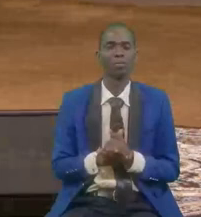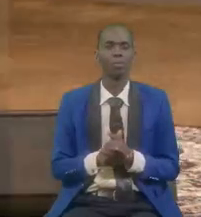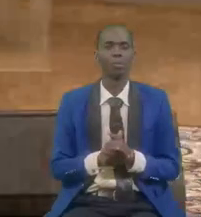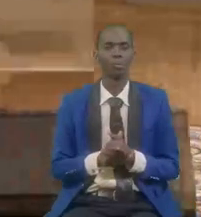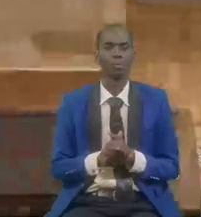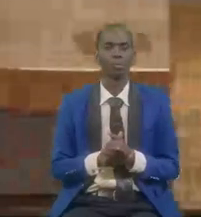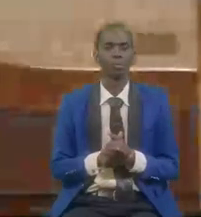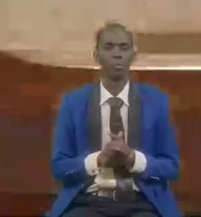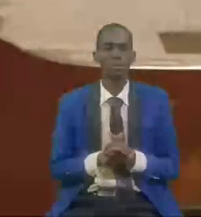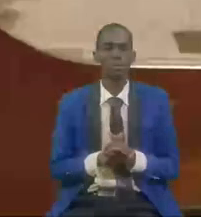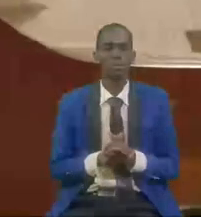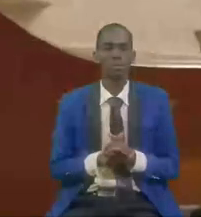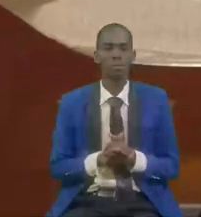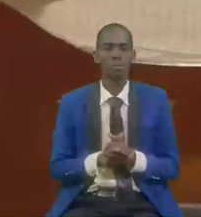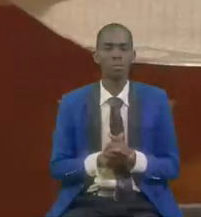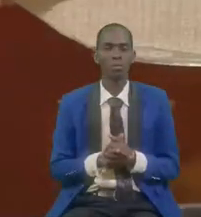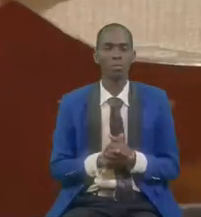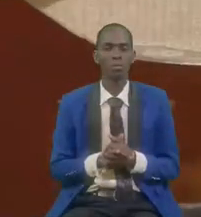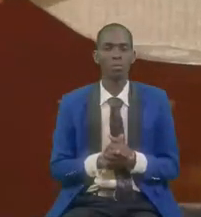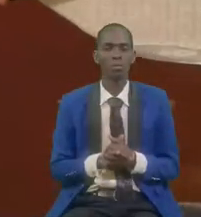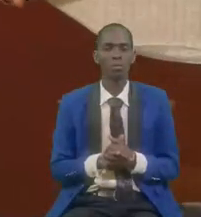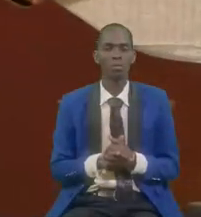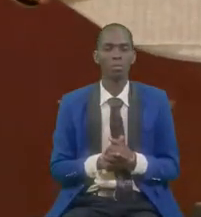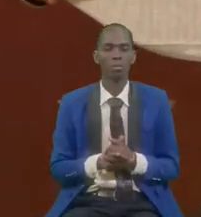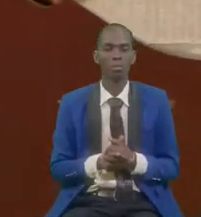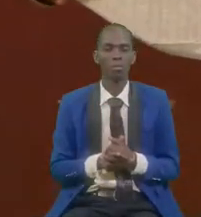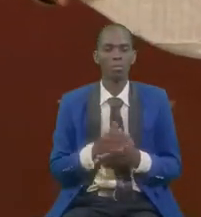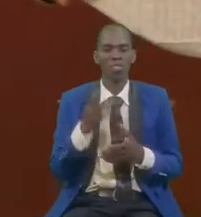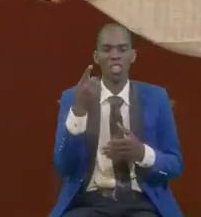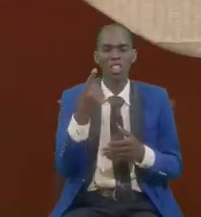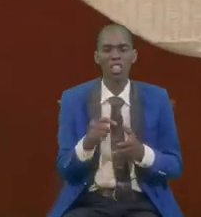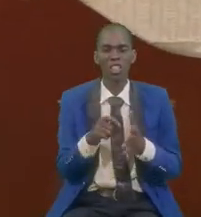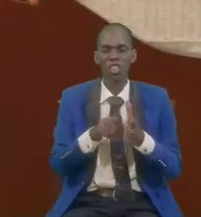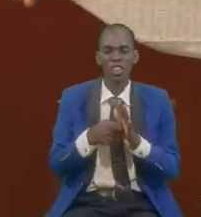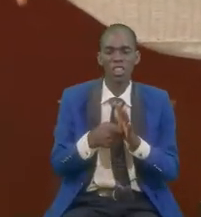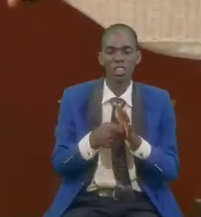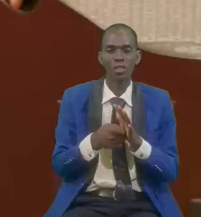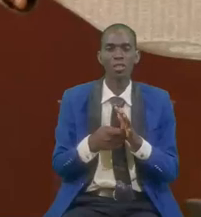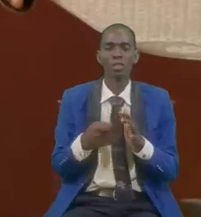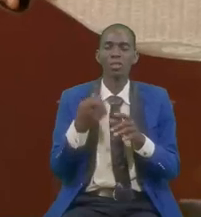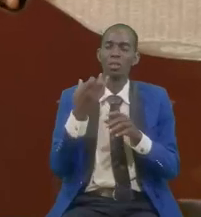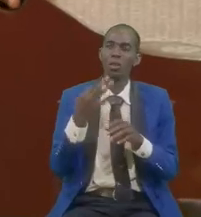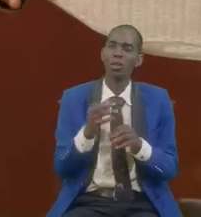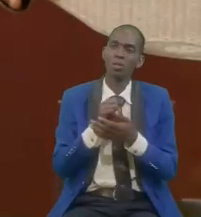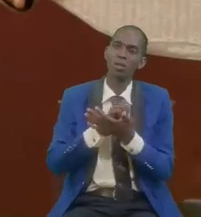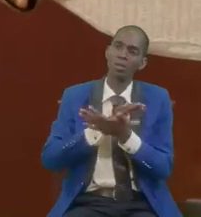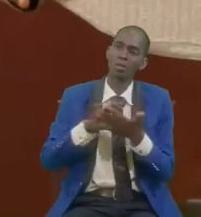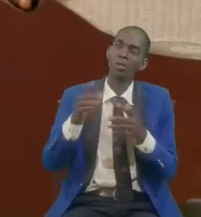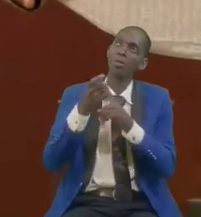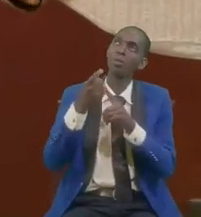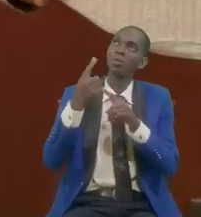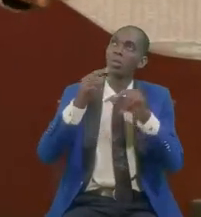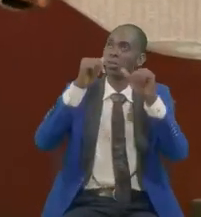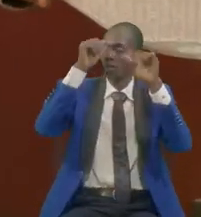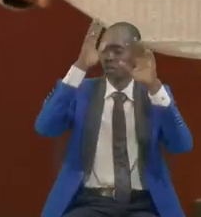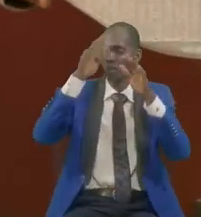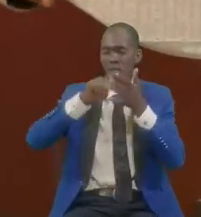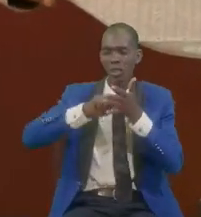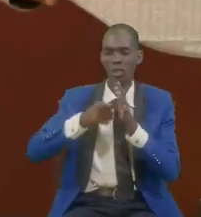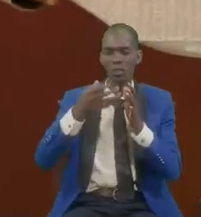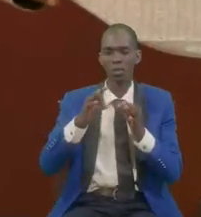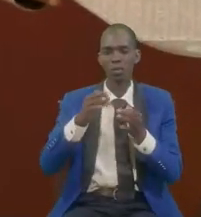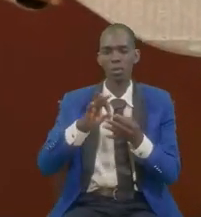Le don du salut est du Père, le don de la sanctification est du Père, le